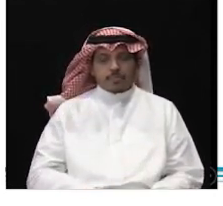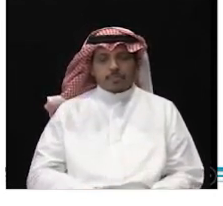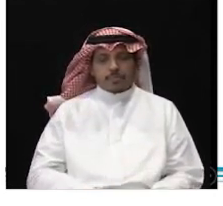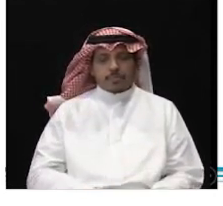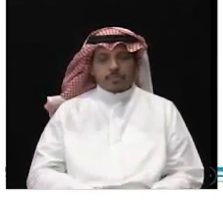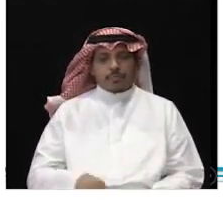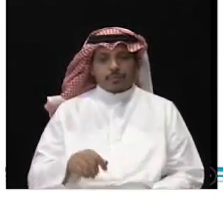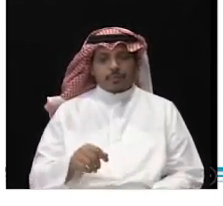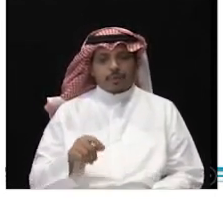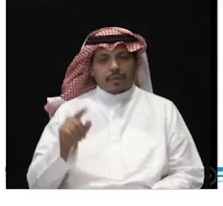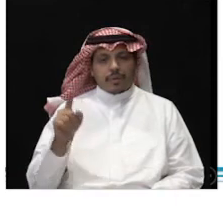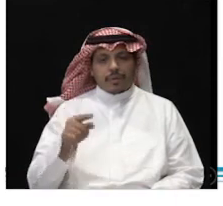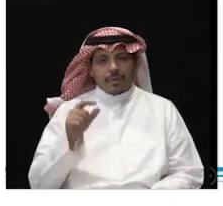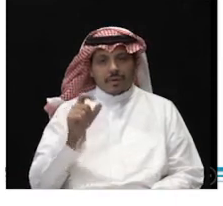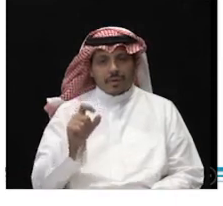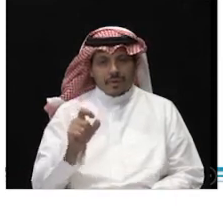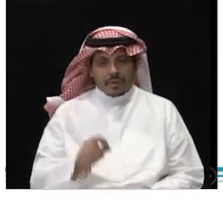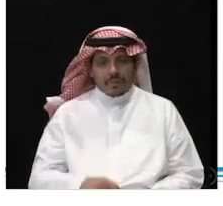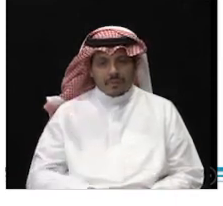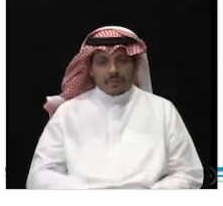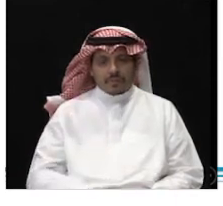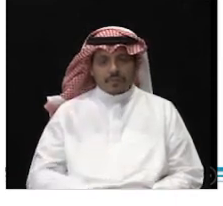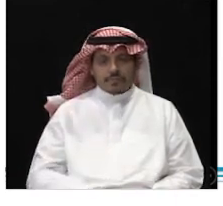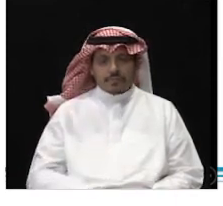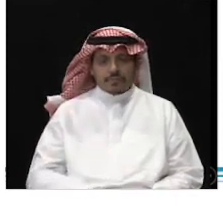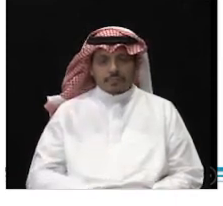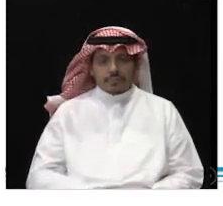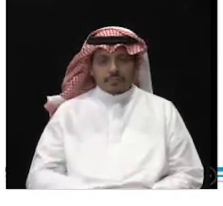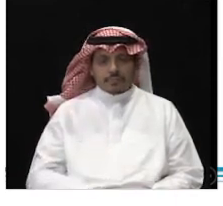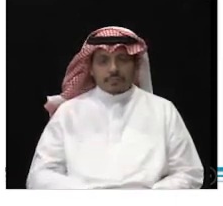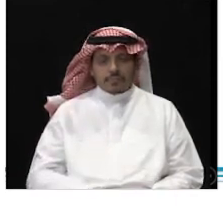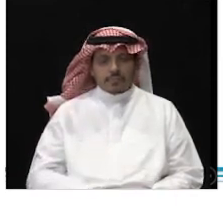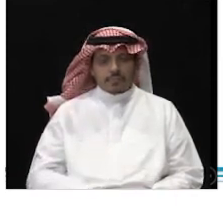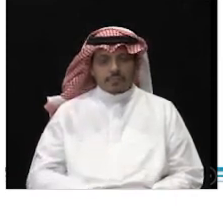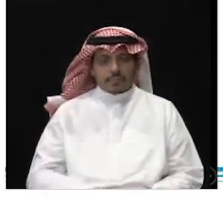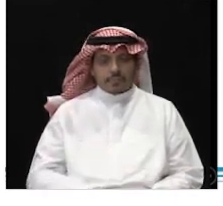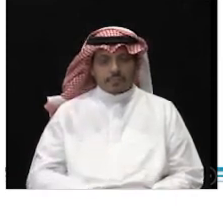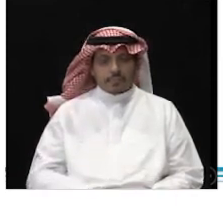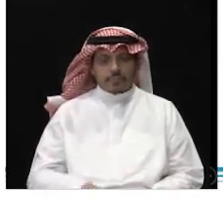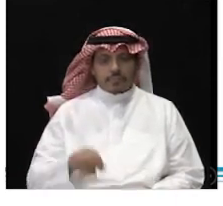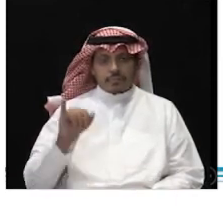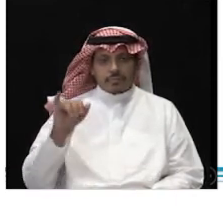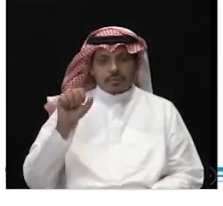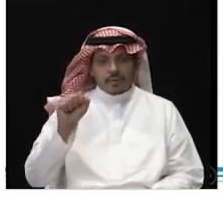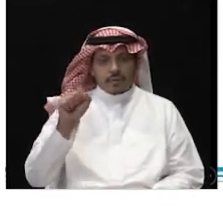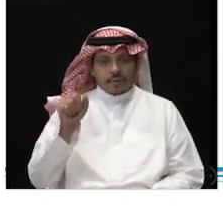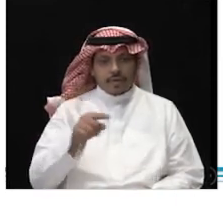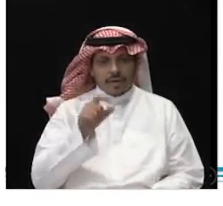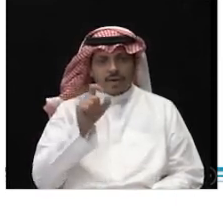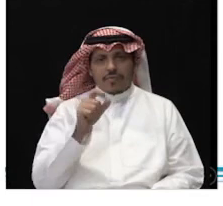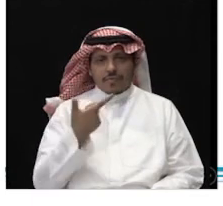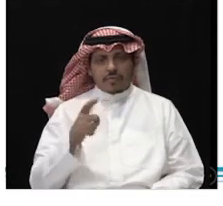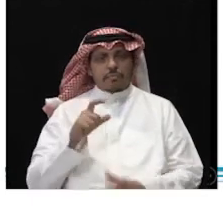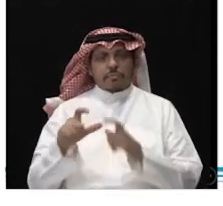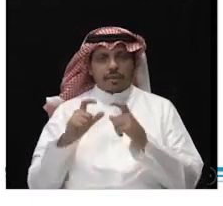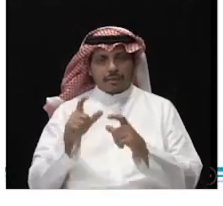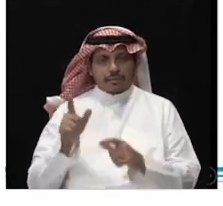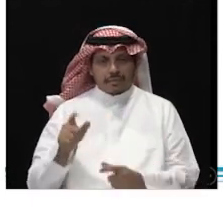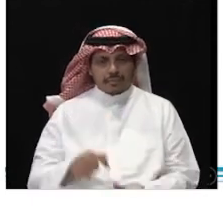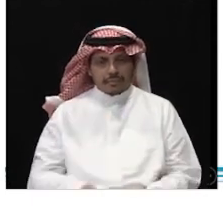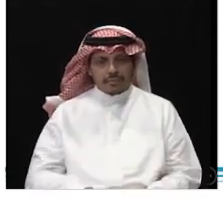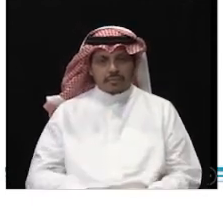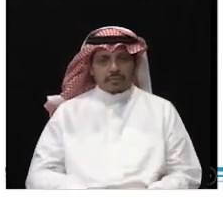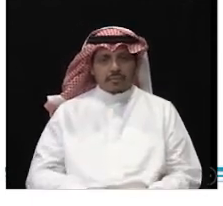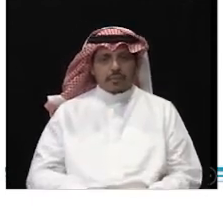جميل، وهنا، جميل، وهنا، أحسنتم. إذن مصرف،